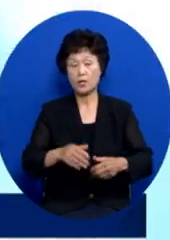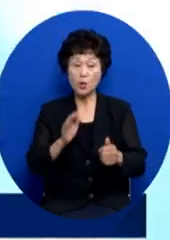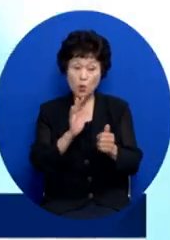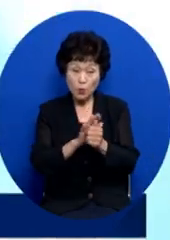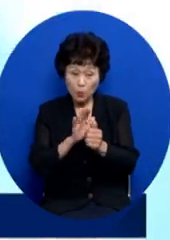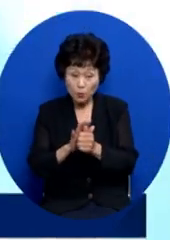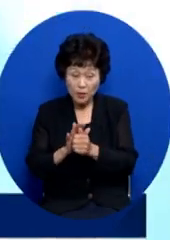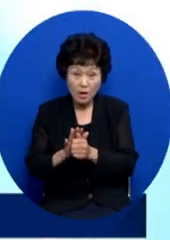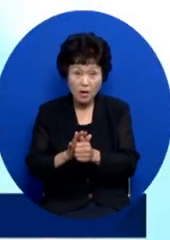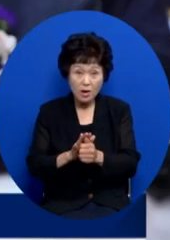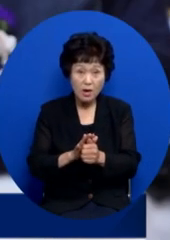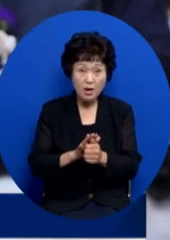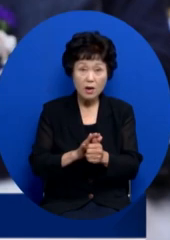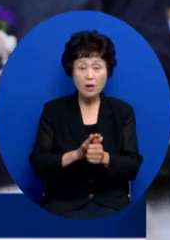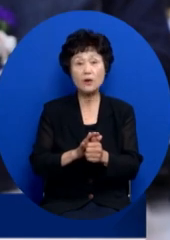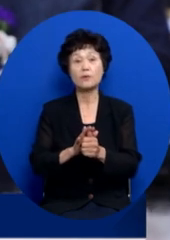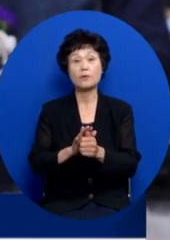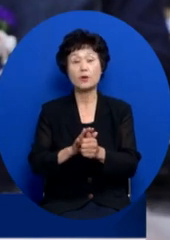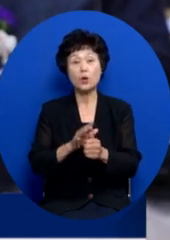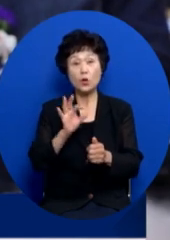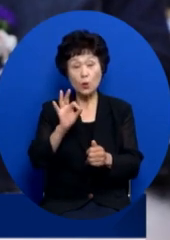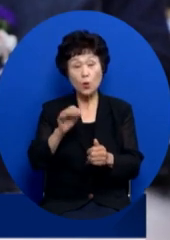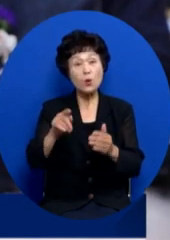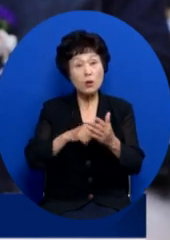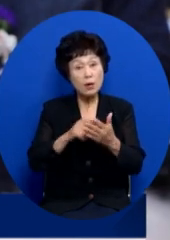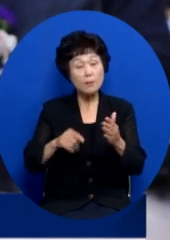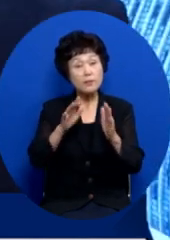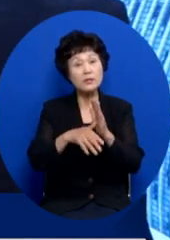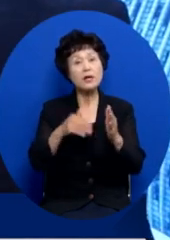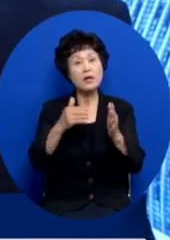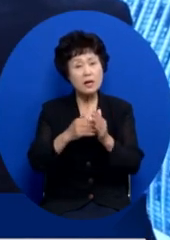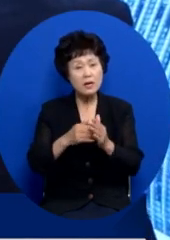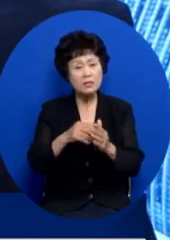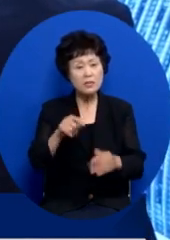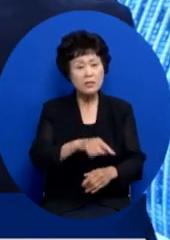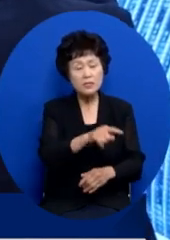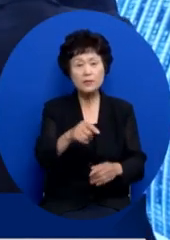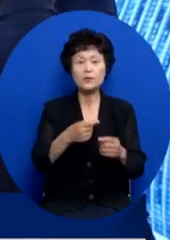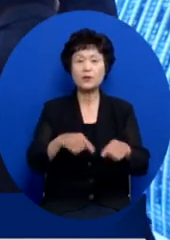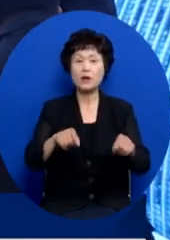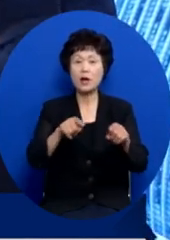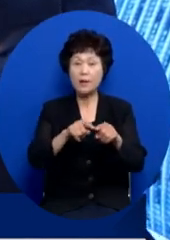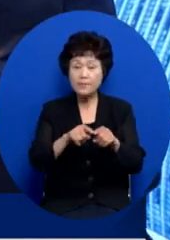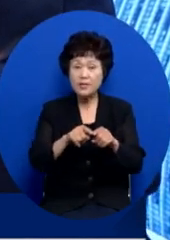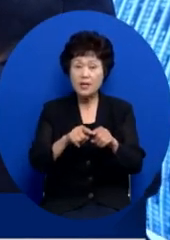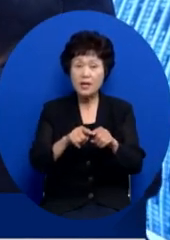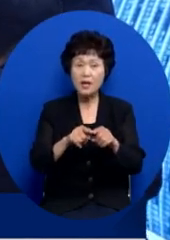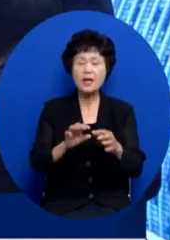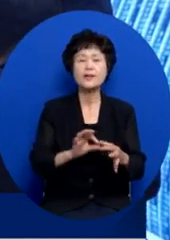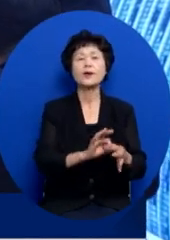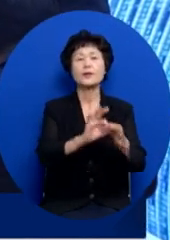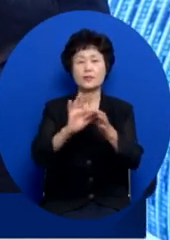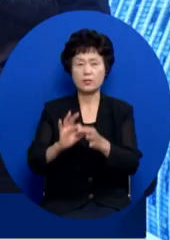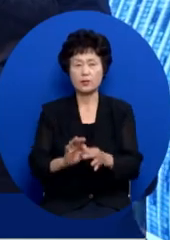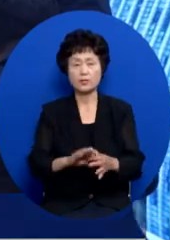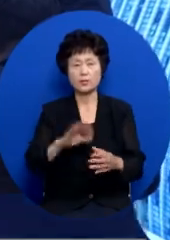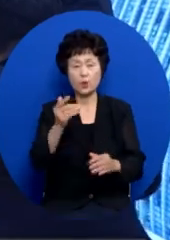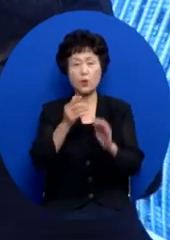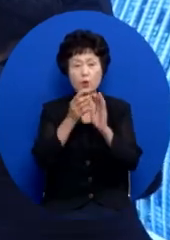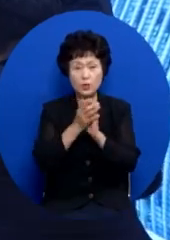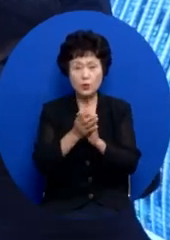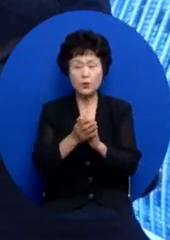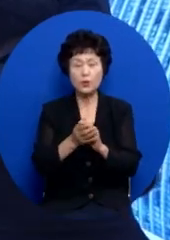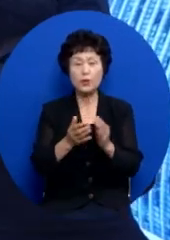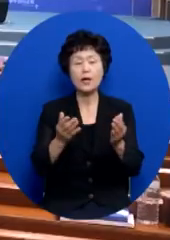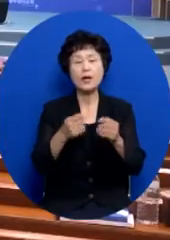형태로 돌아가니까 생활할 때까지 우리가 계속 그분들과 컨설팅을 하고 연결이 되고 기도의 동역자가 되는